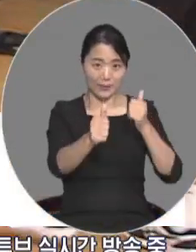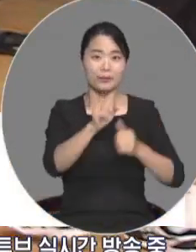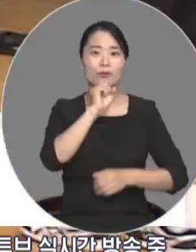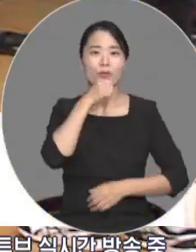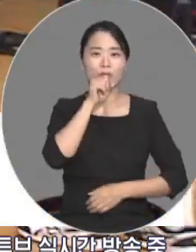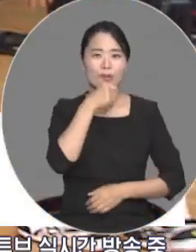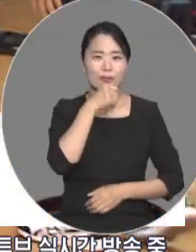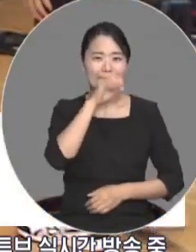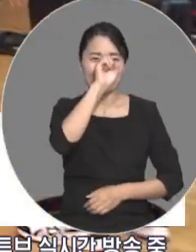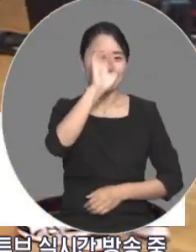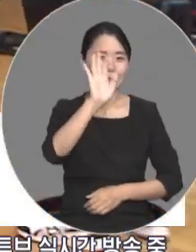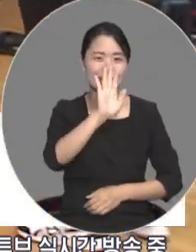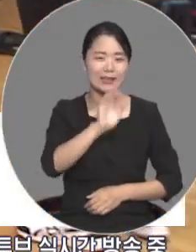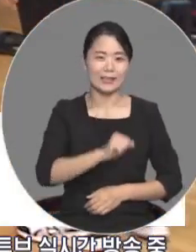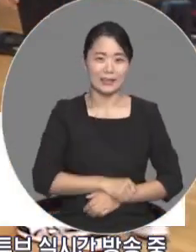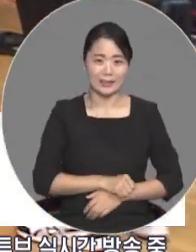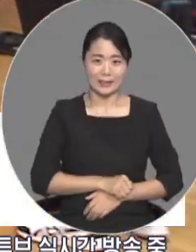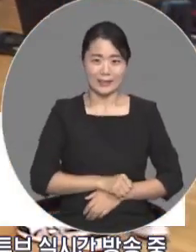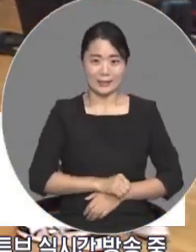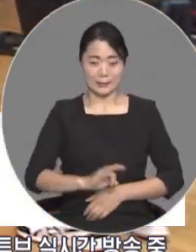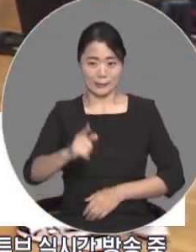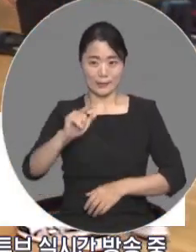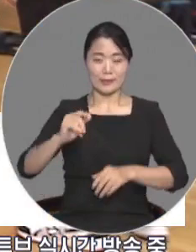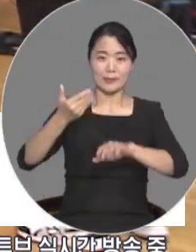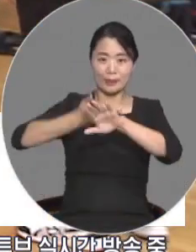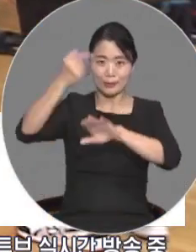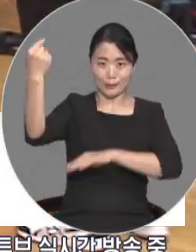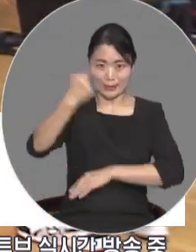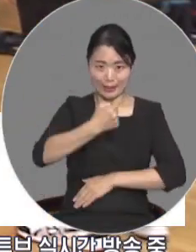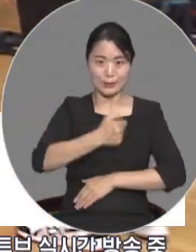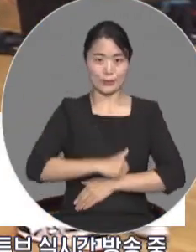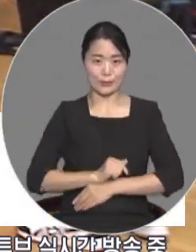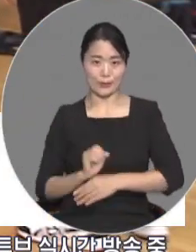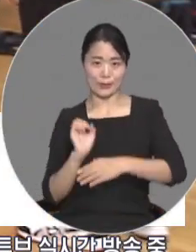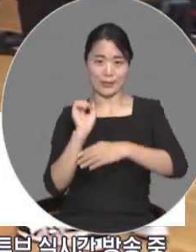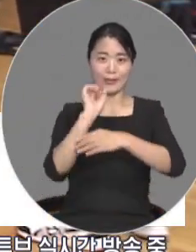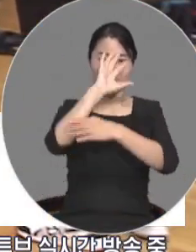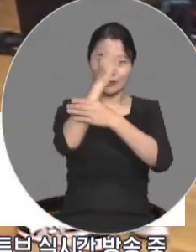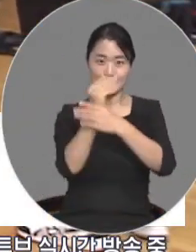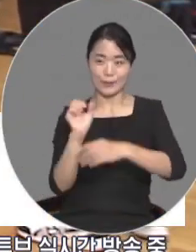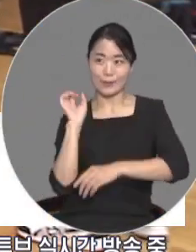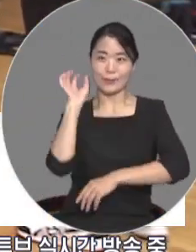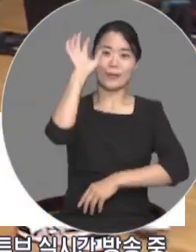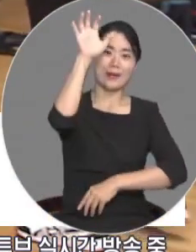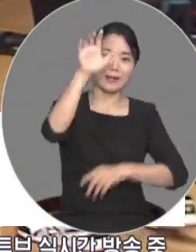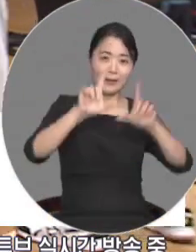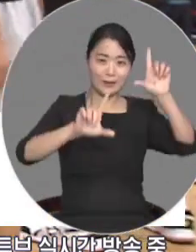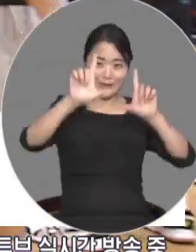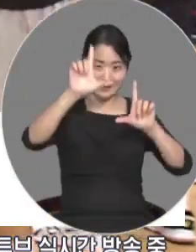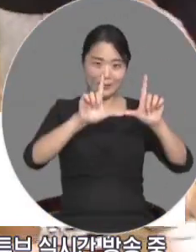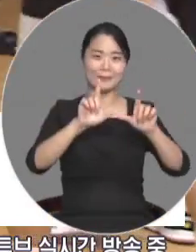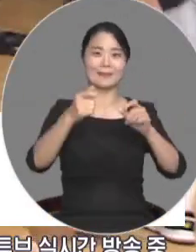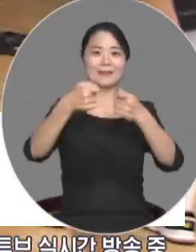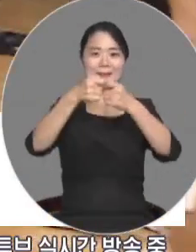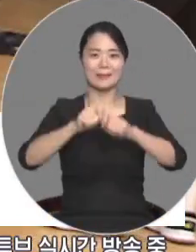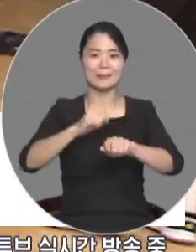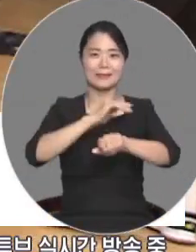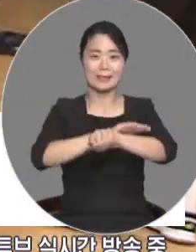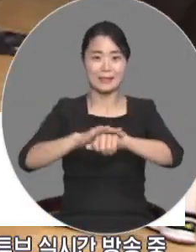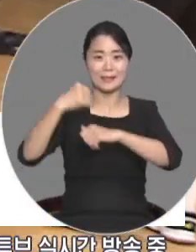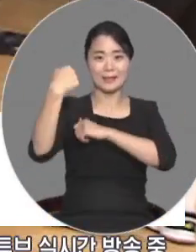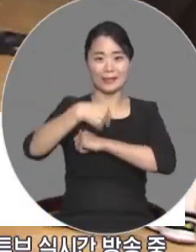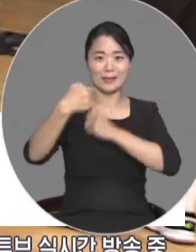선배들이 오셔서 농구 레이업 슛 자세 그리고 시간 단축을 어떻게 해야 되는지 그런 면을 좀 상세하게 알려주셔서